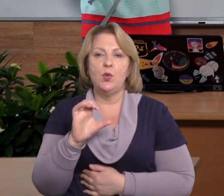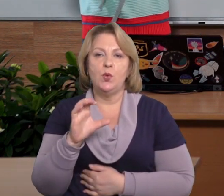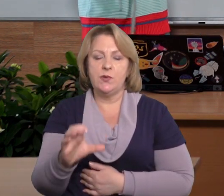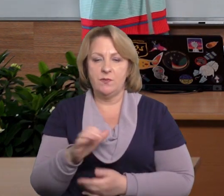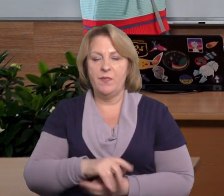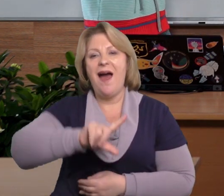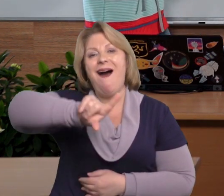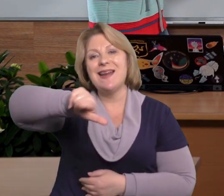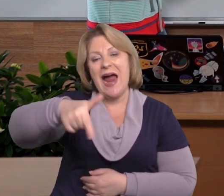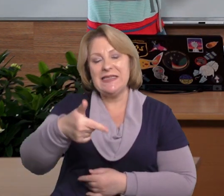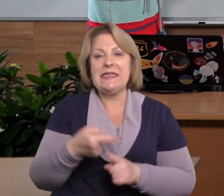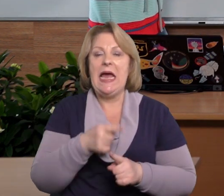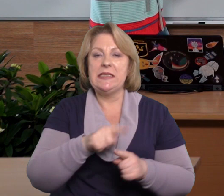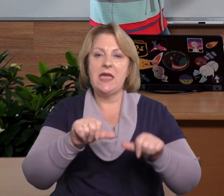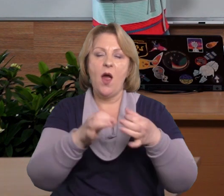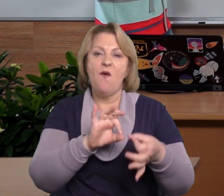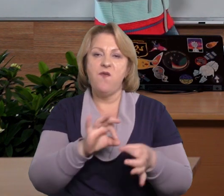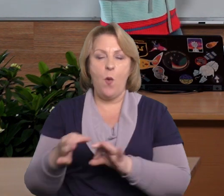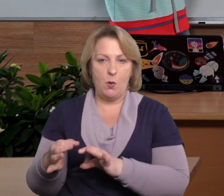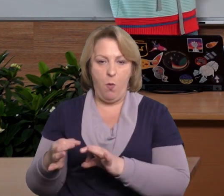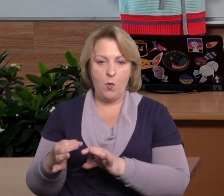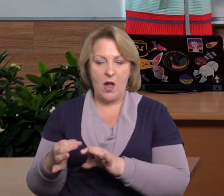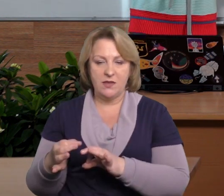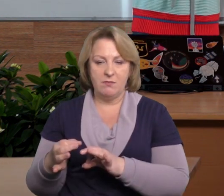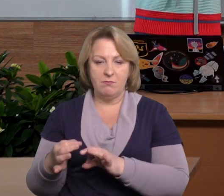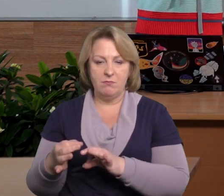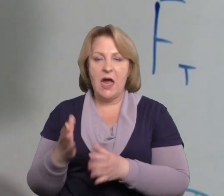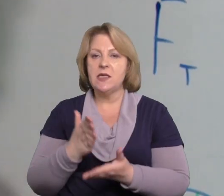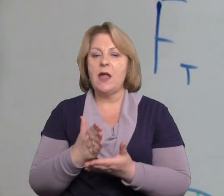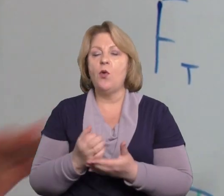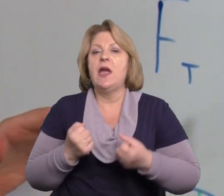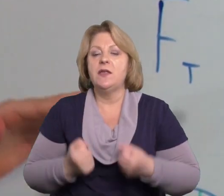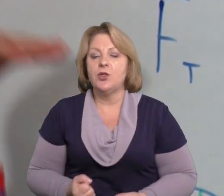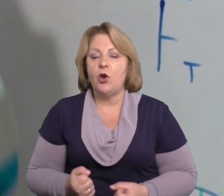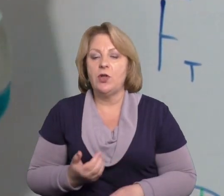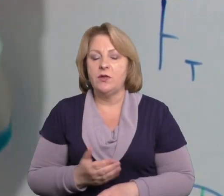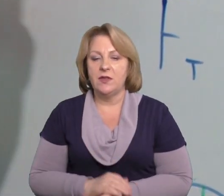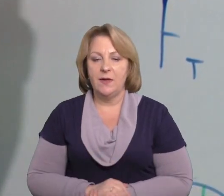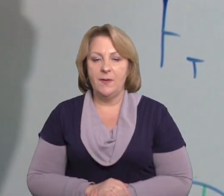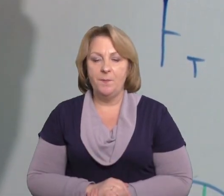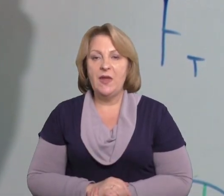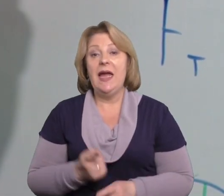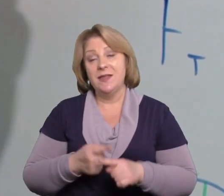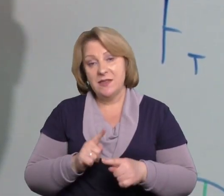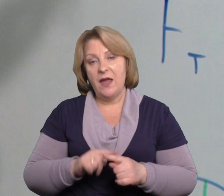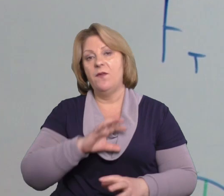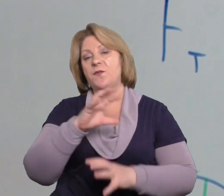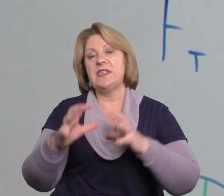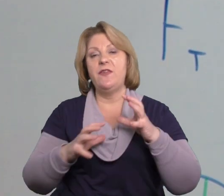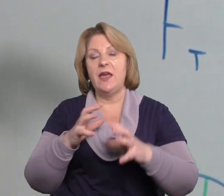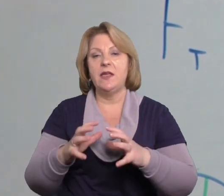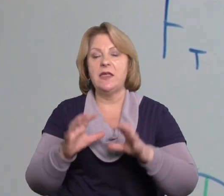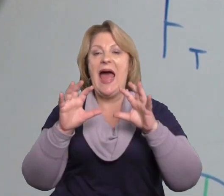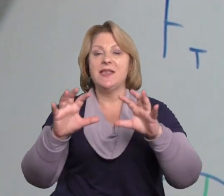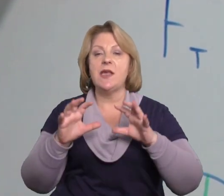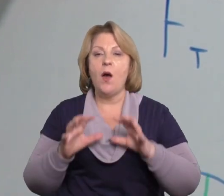Так. Це формула для знаходження сили тяжіння, яку ми вивели із Всесвітнього закону тяжіння. Тобто,